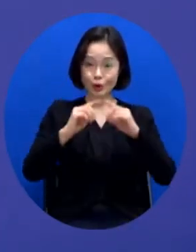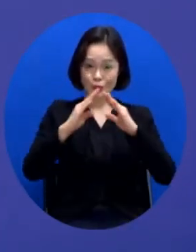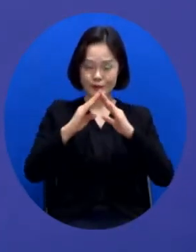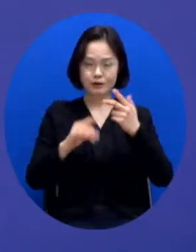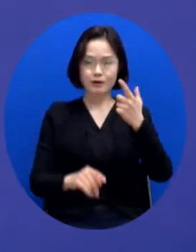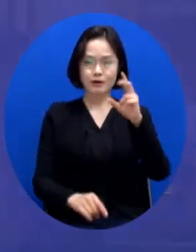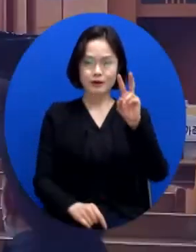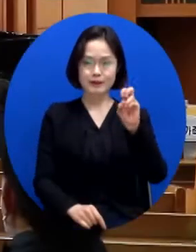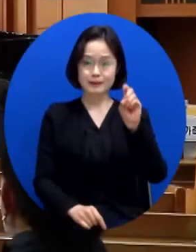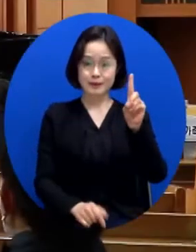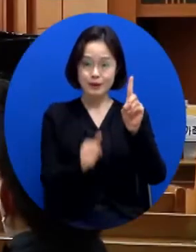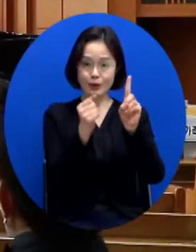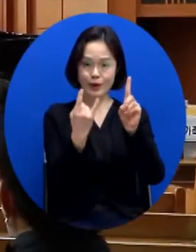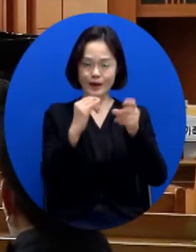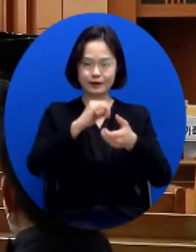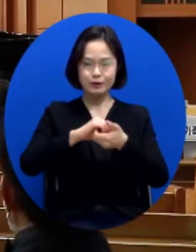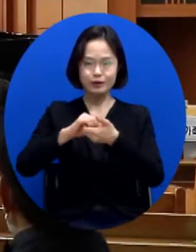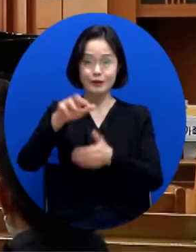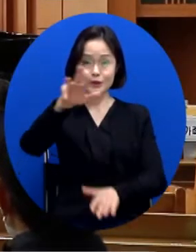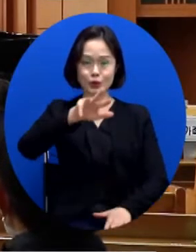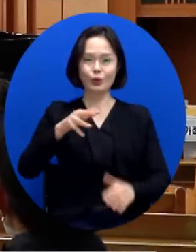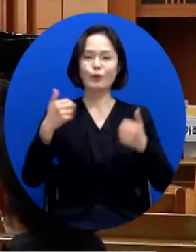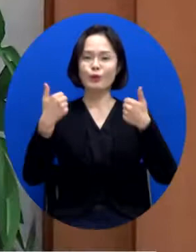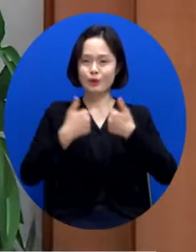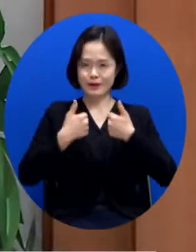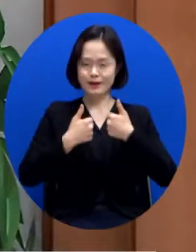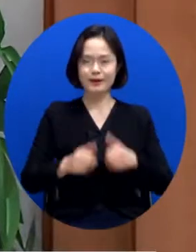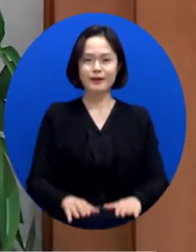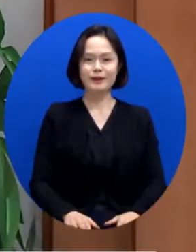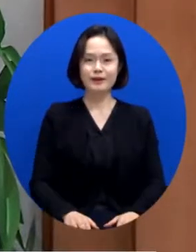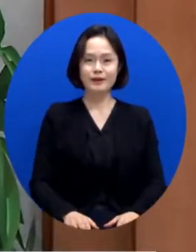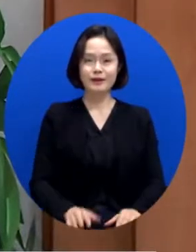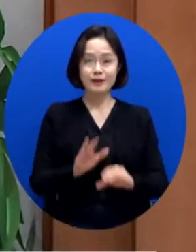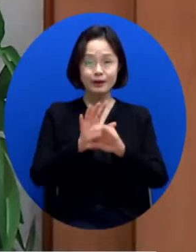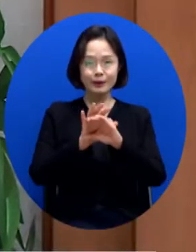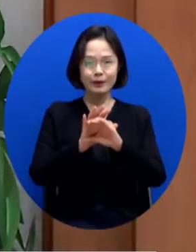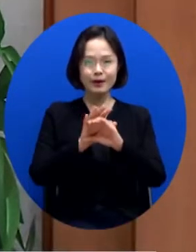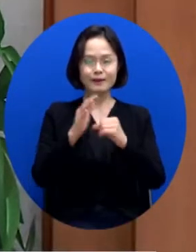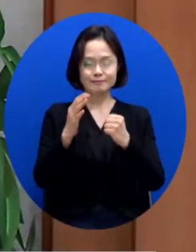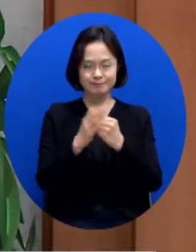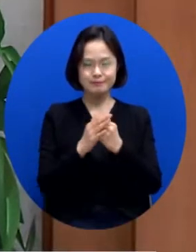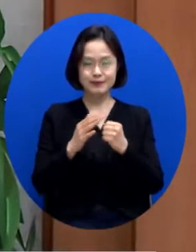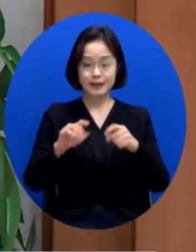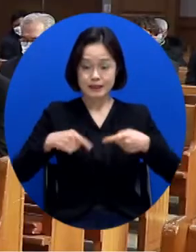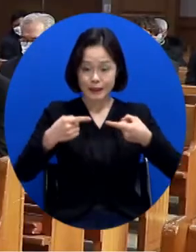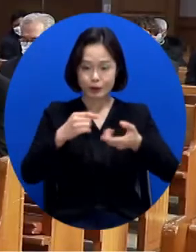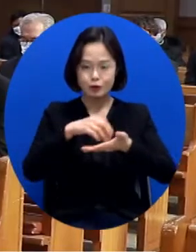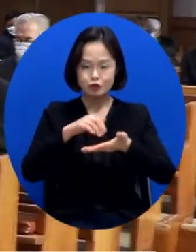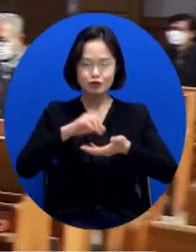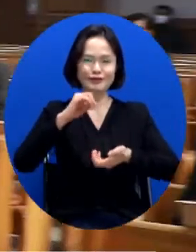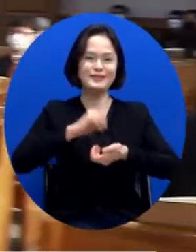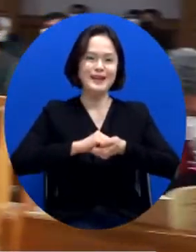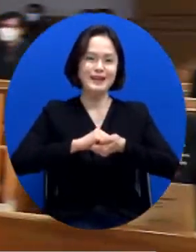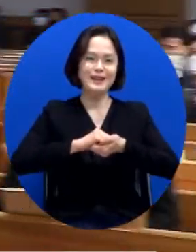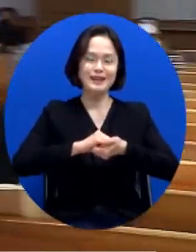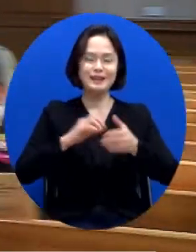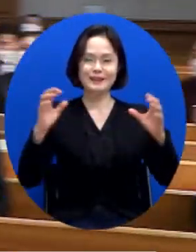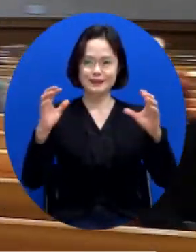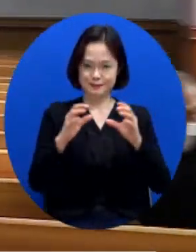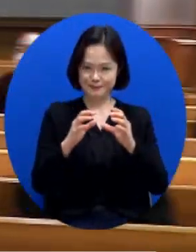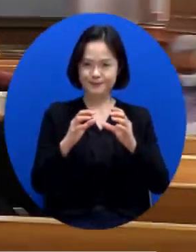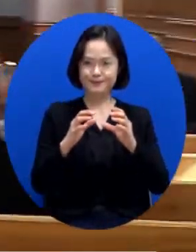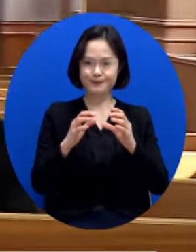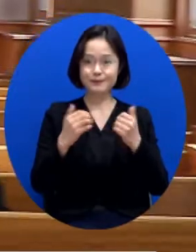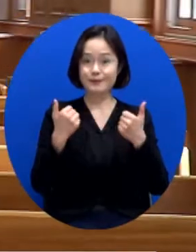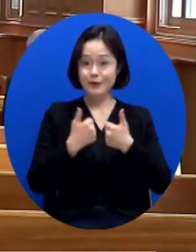열었습니다 코로나 일고 방역을 위해 참석 인원을 최소화 에 진행한 총회 개회 에 대해서 대표회장